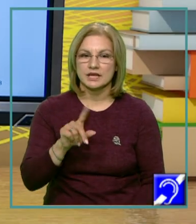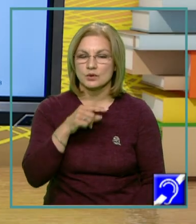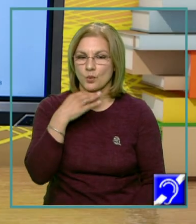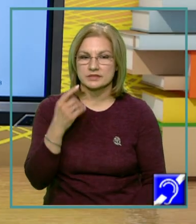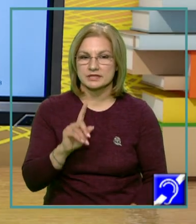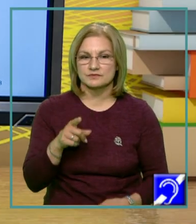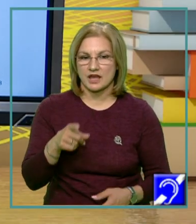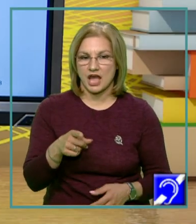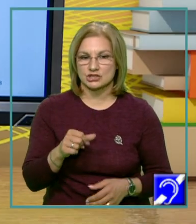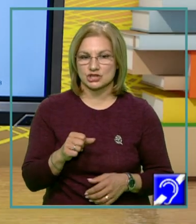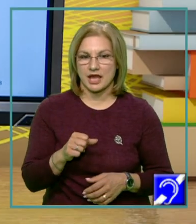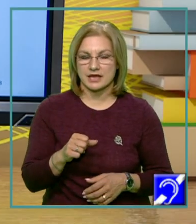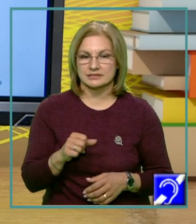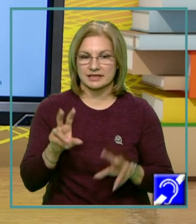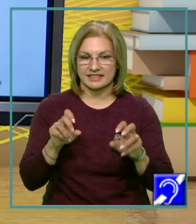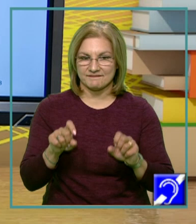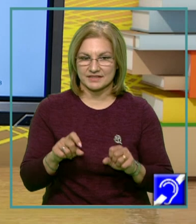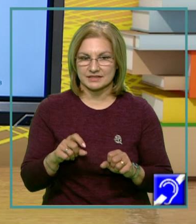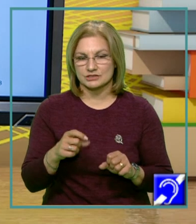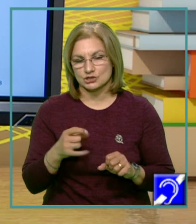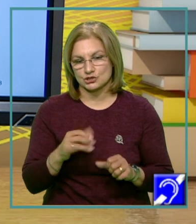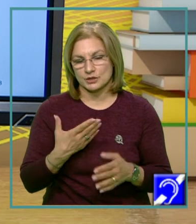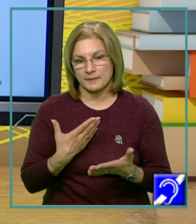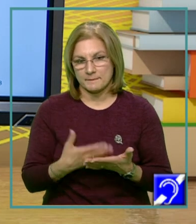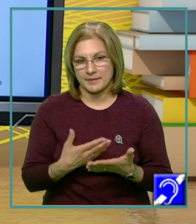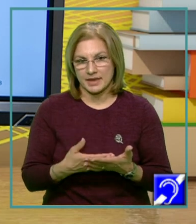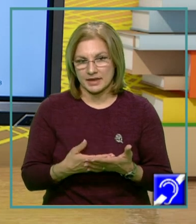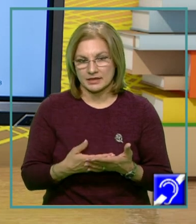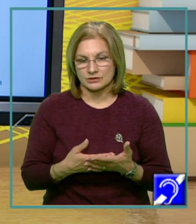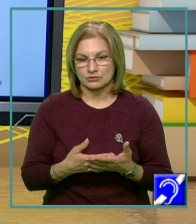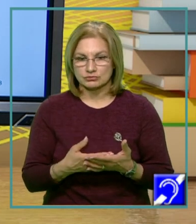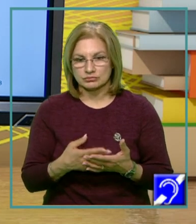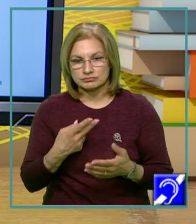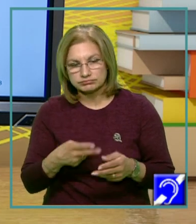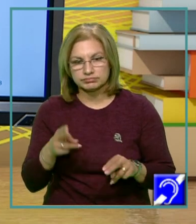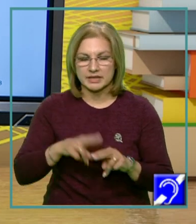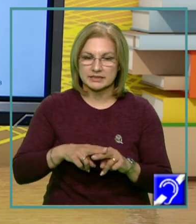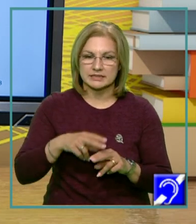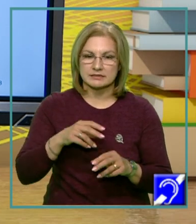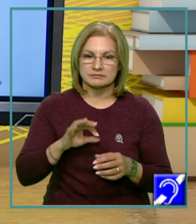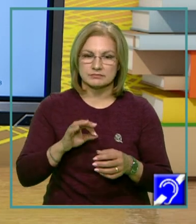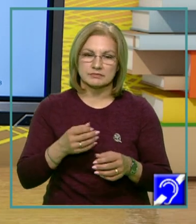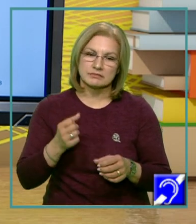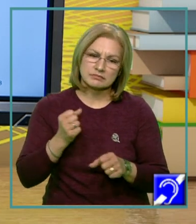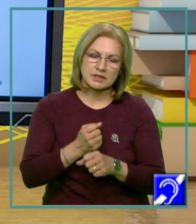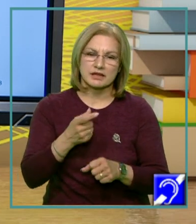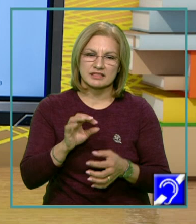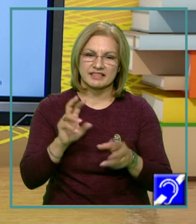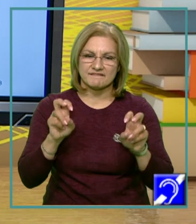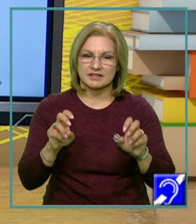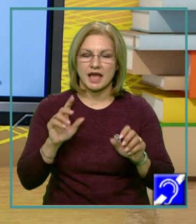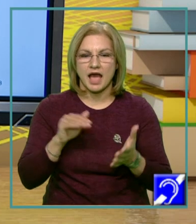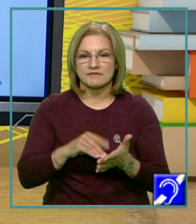suficient această definiție și pentru întărirea definiție avem nevoie de o